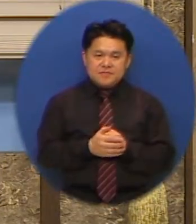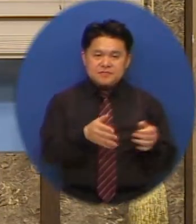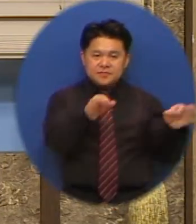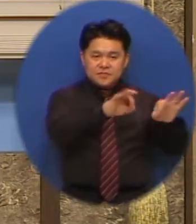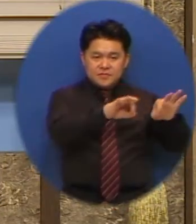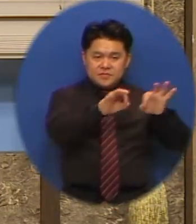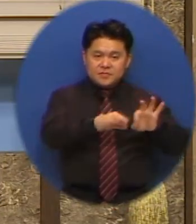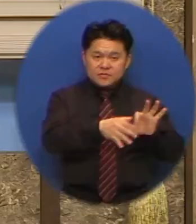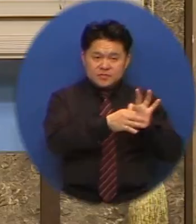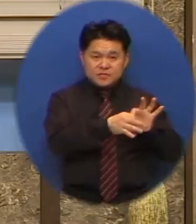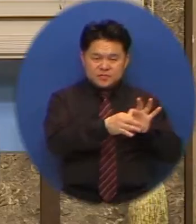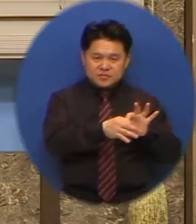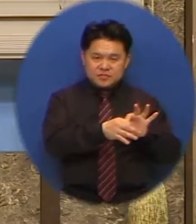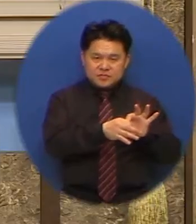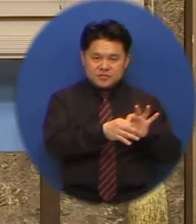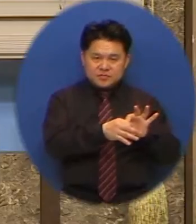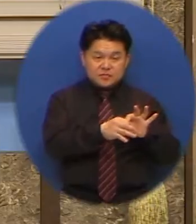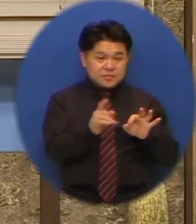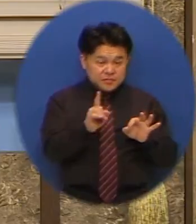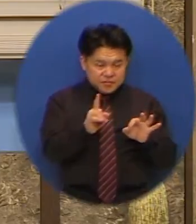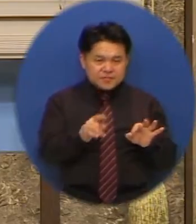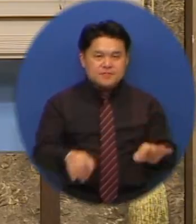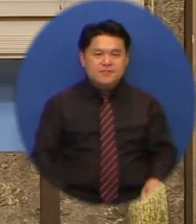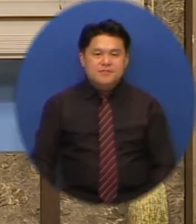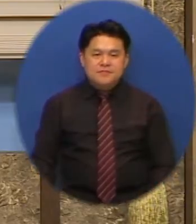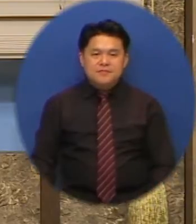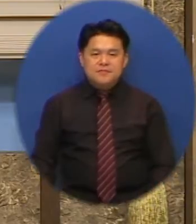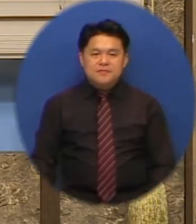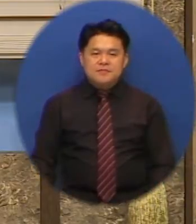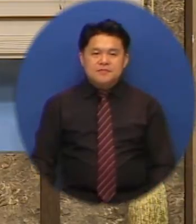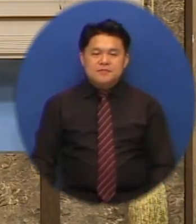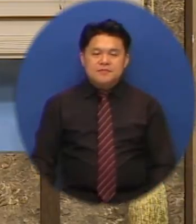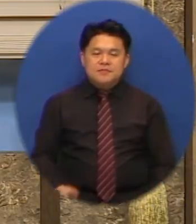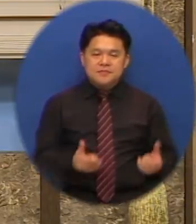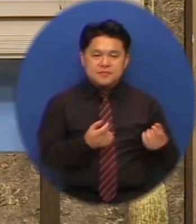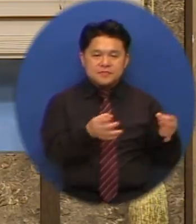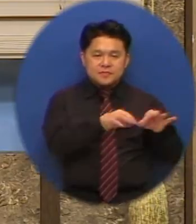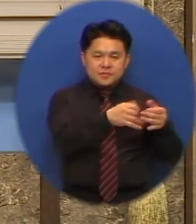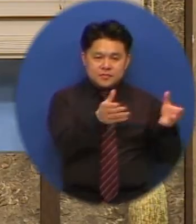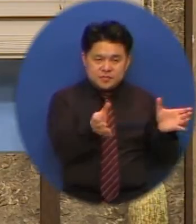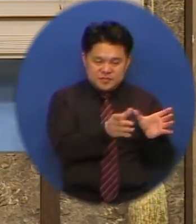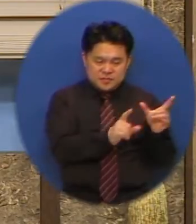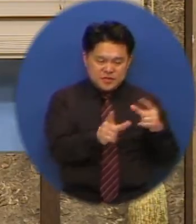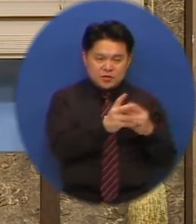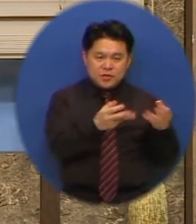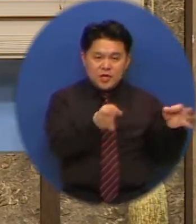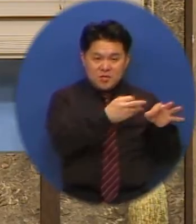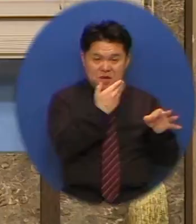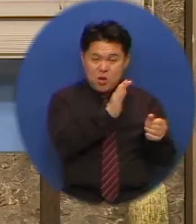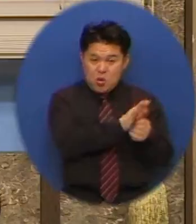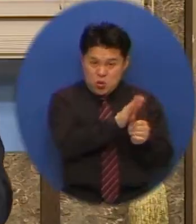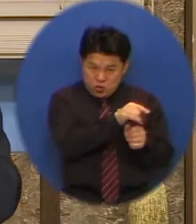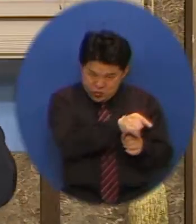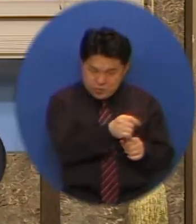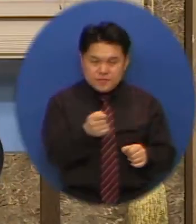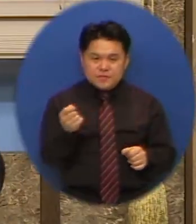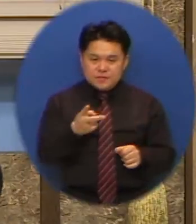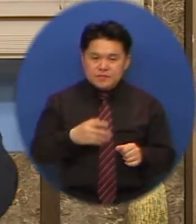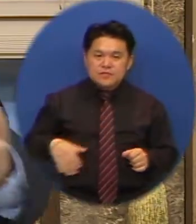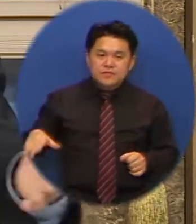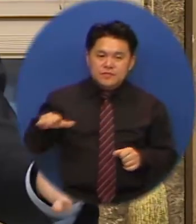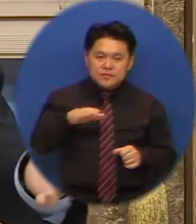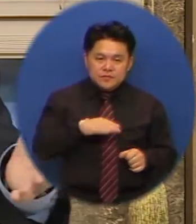쪽에서는 그 나눔 문화를 활성화해서 공동 모금회가 조금 더 많은 네. 모금을 할 수 있도록 도와주고 또